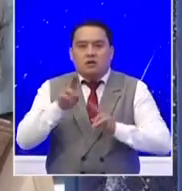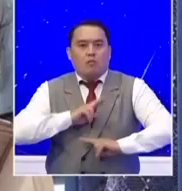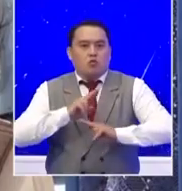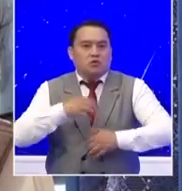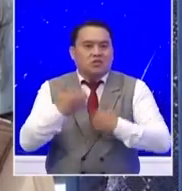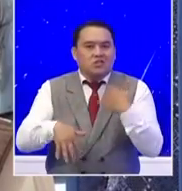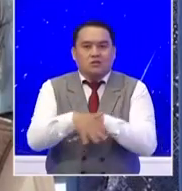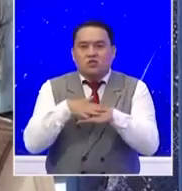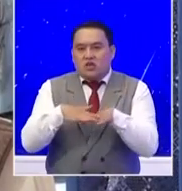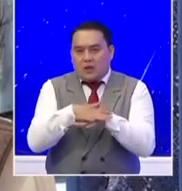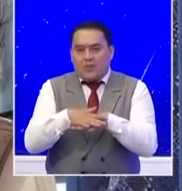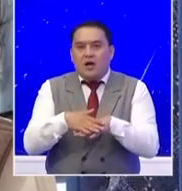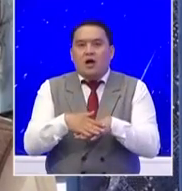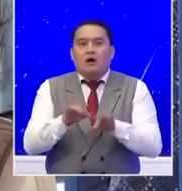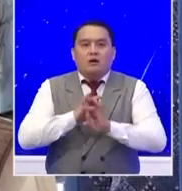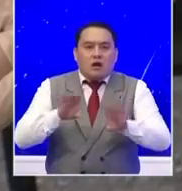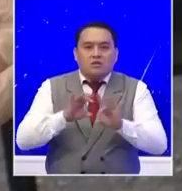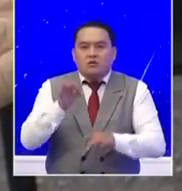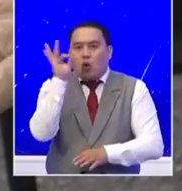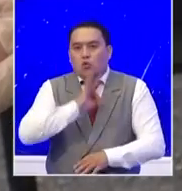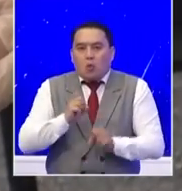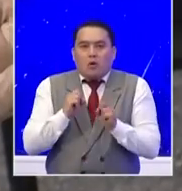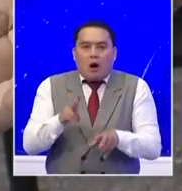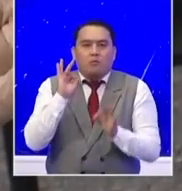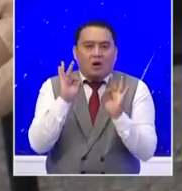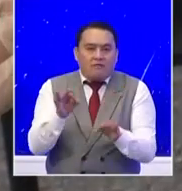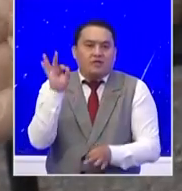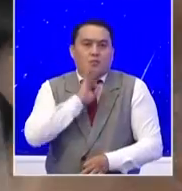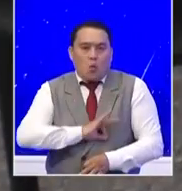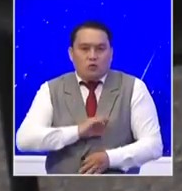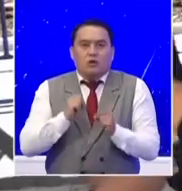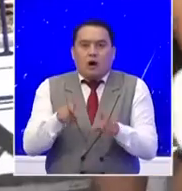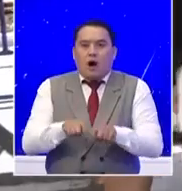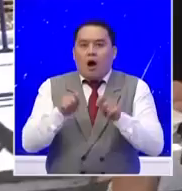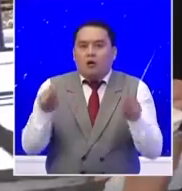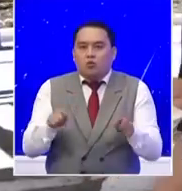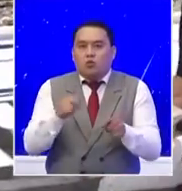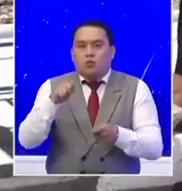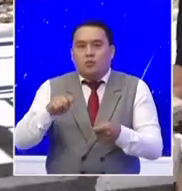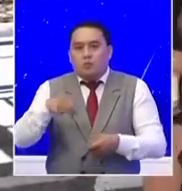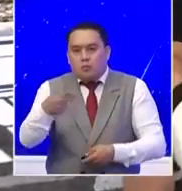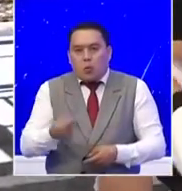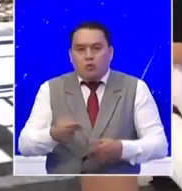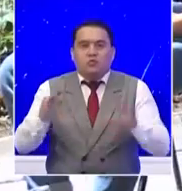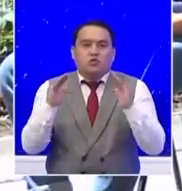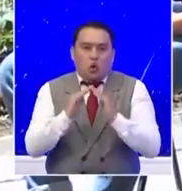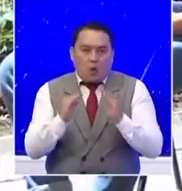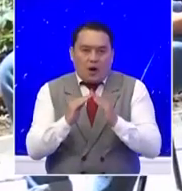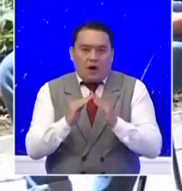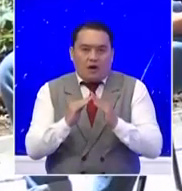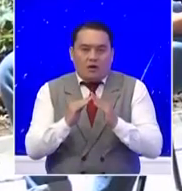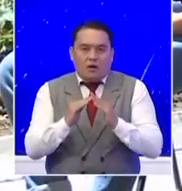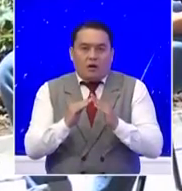среди населения. Жителям рассказывают о том, как пользоваться порталом, как открыть электронную цифровую подпись, не выходя из дома, и